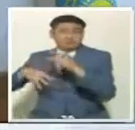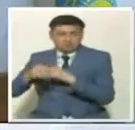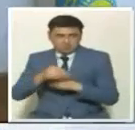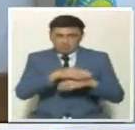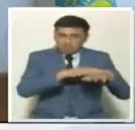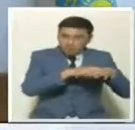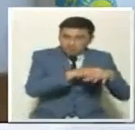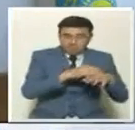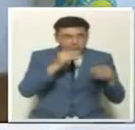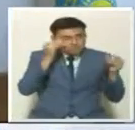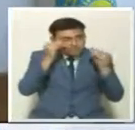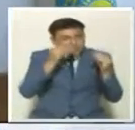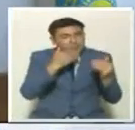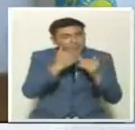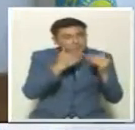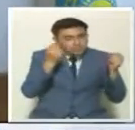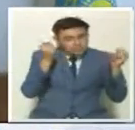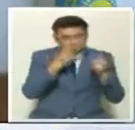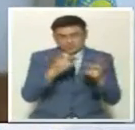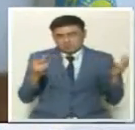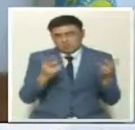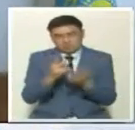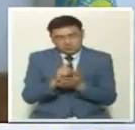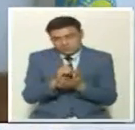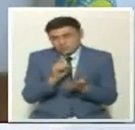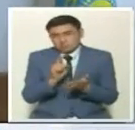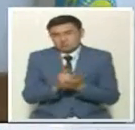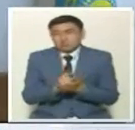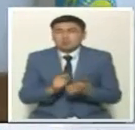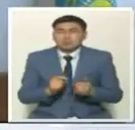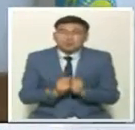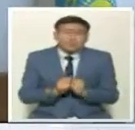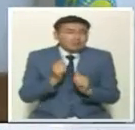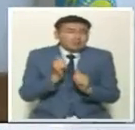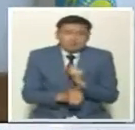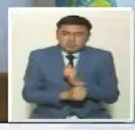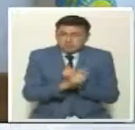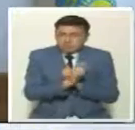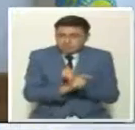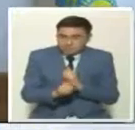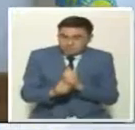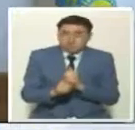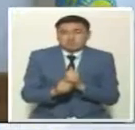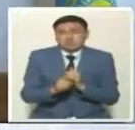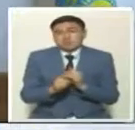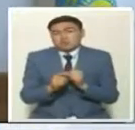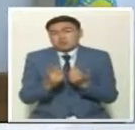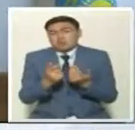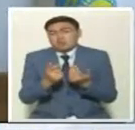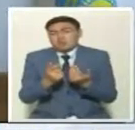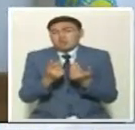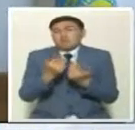жеке бір адамға, кез келген қазақстандыққа, мен де өз